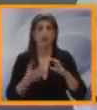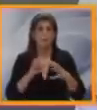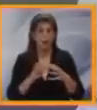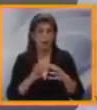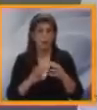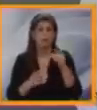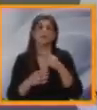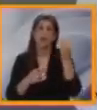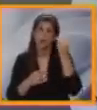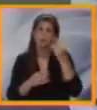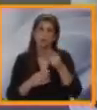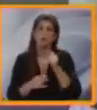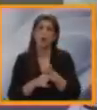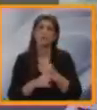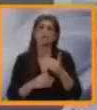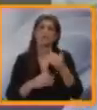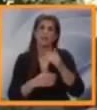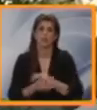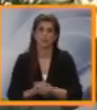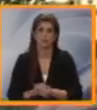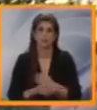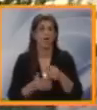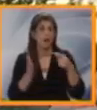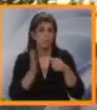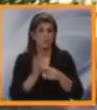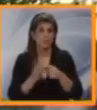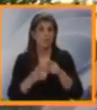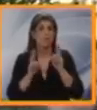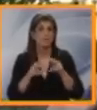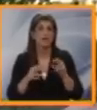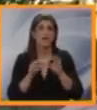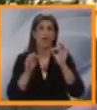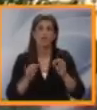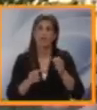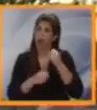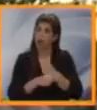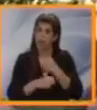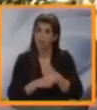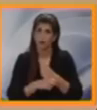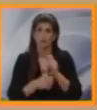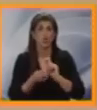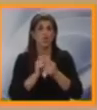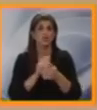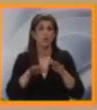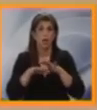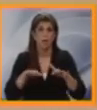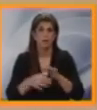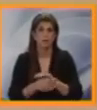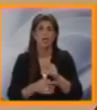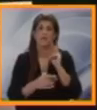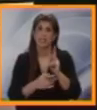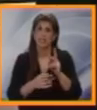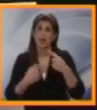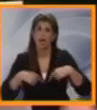כעת להעתיק גם אליהם. המסקנות הן שצריך להתחיל לפעול לשינוי המצב. כקהילה